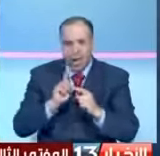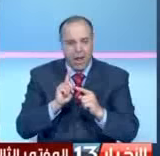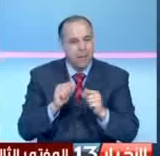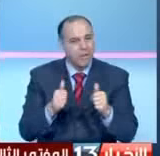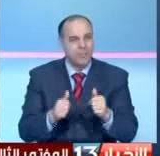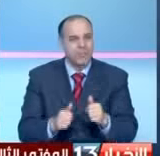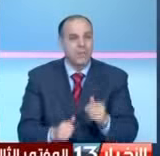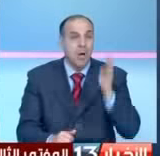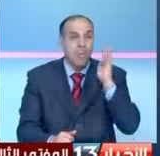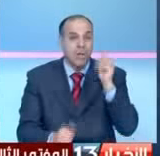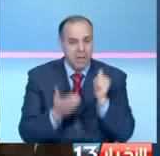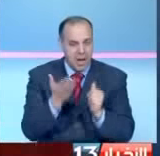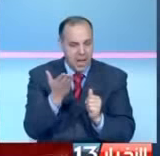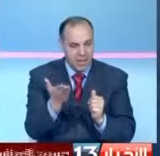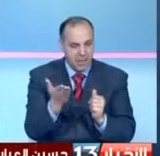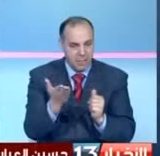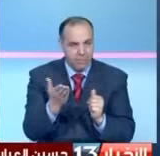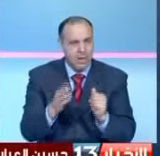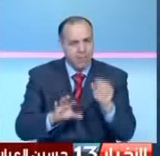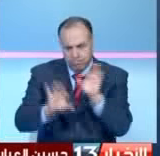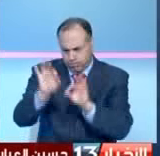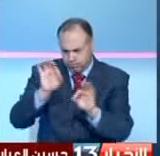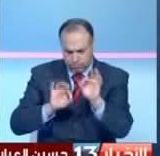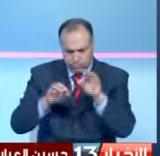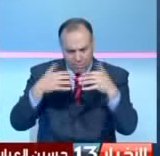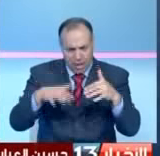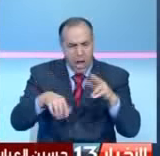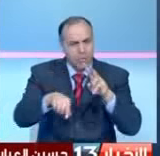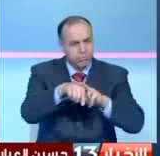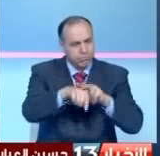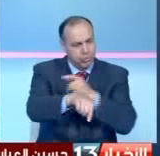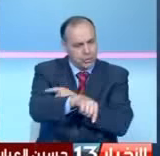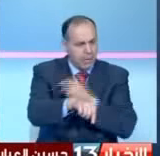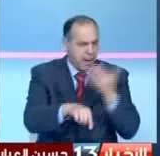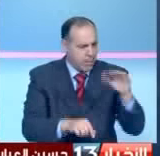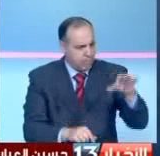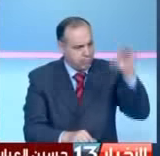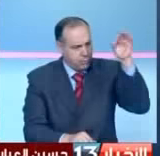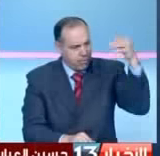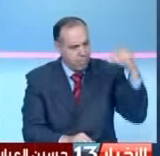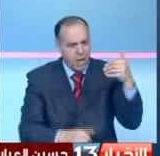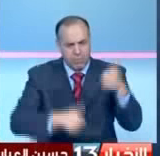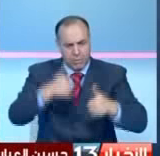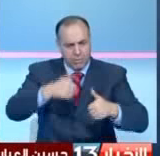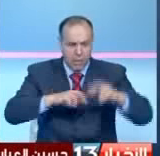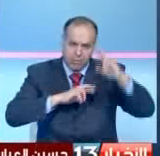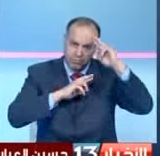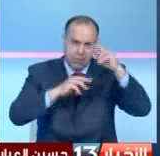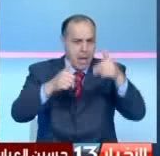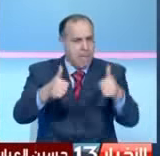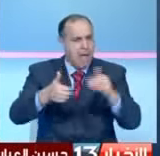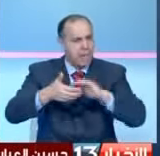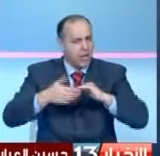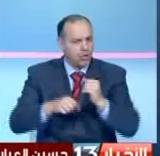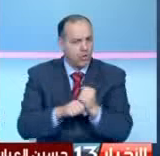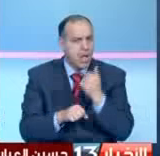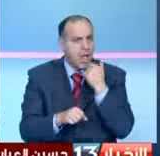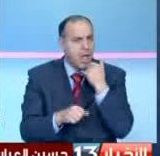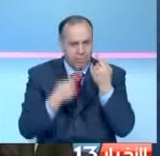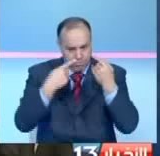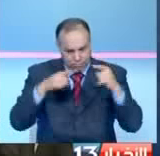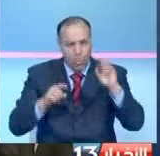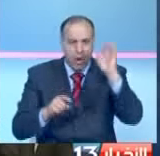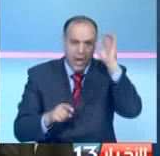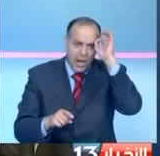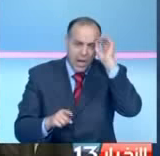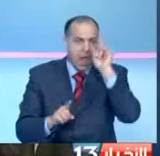المترشحين. المؤتمر أفرز قيادة نقابية في تنافس شريف الاتحاد، نختلف